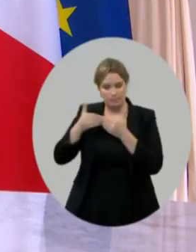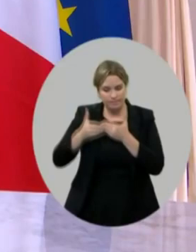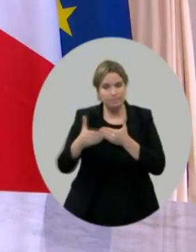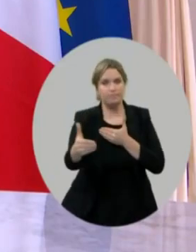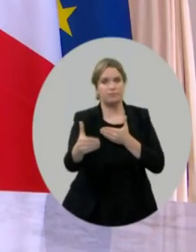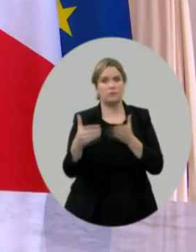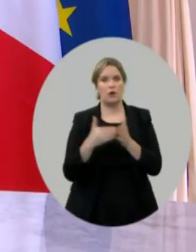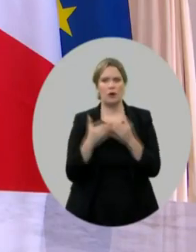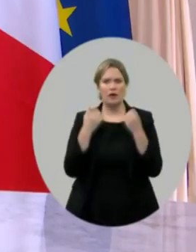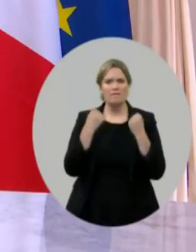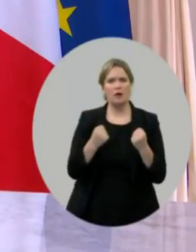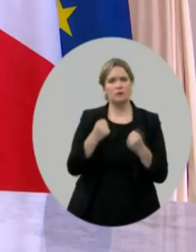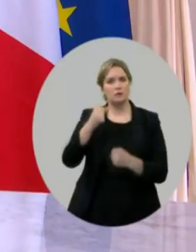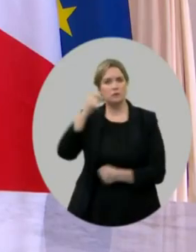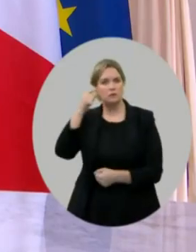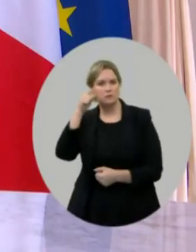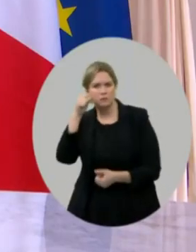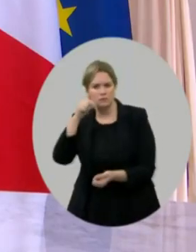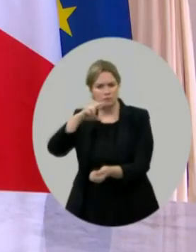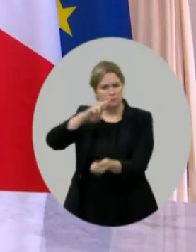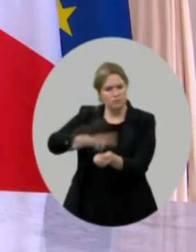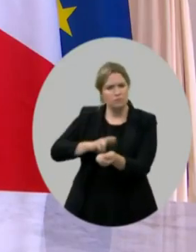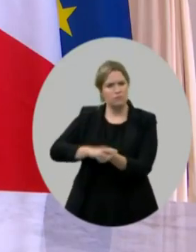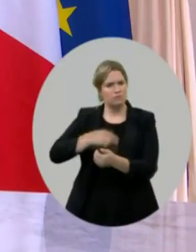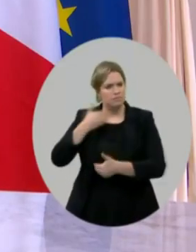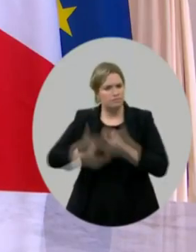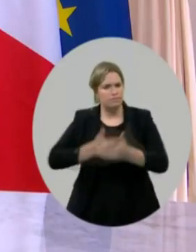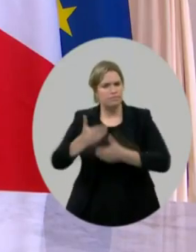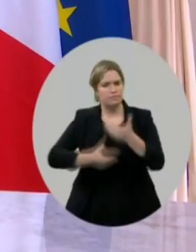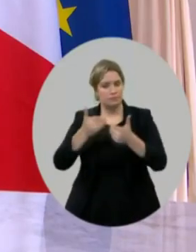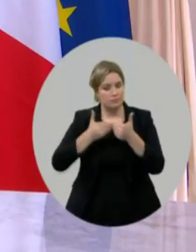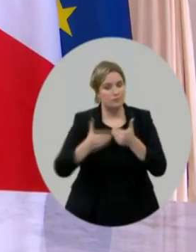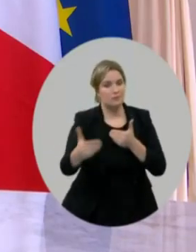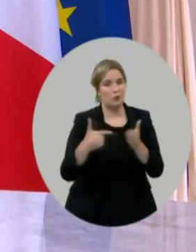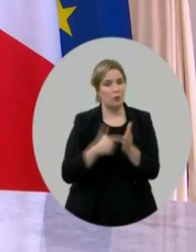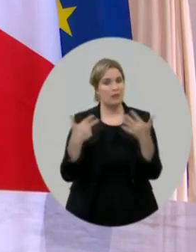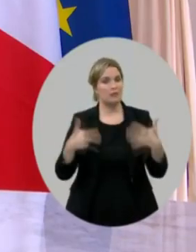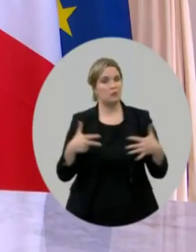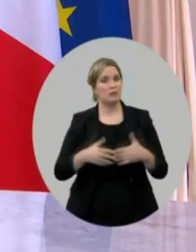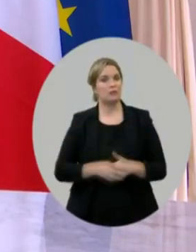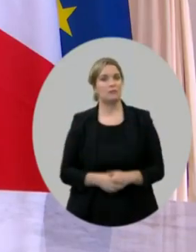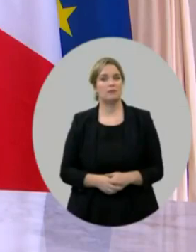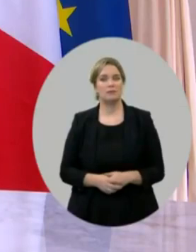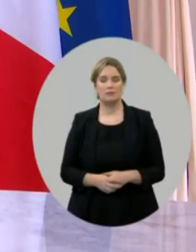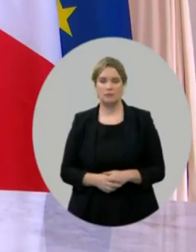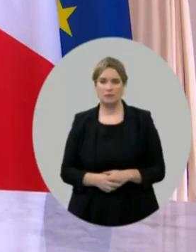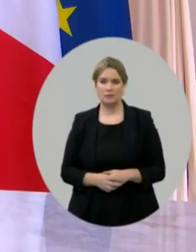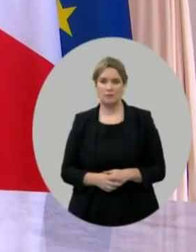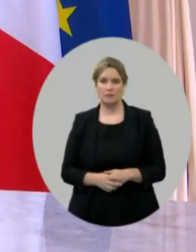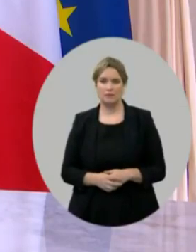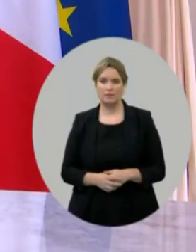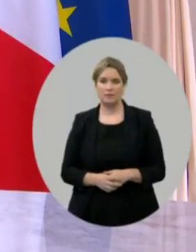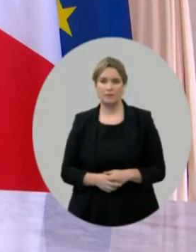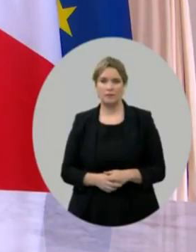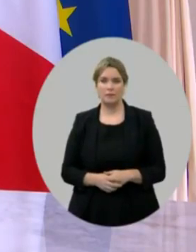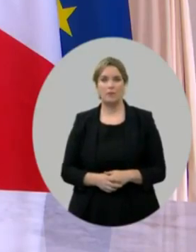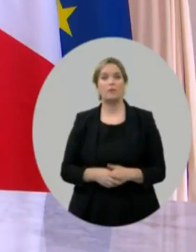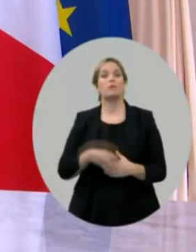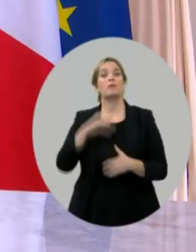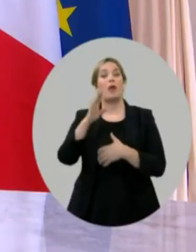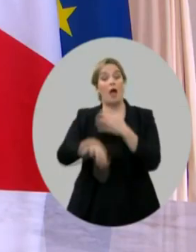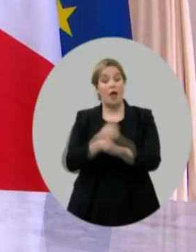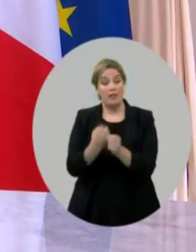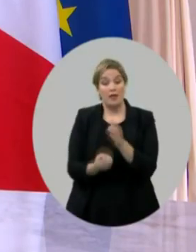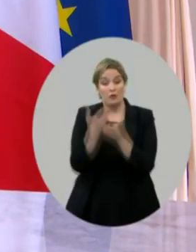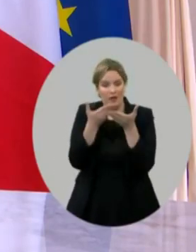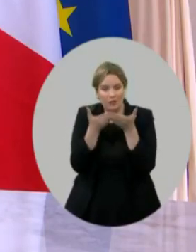la même force, le même rythme, la même intensité pour l'année 2018. L'année qui s'ouvre, en effet,